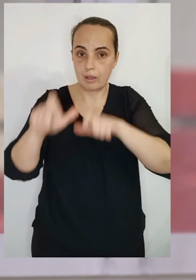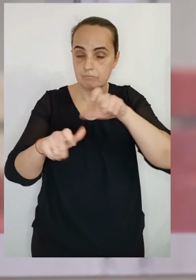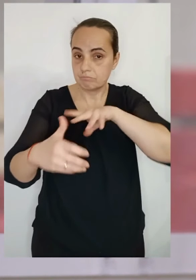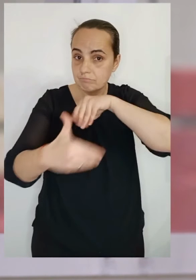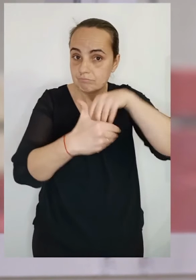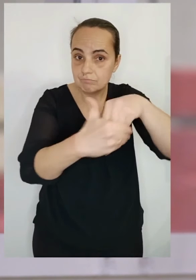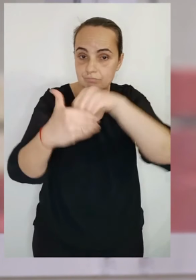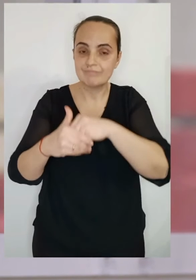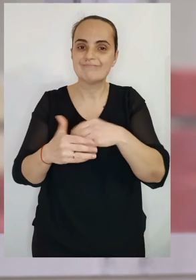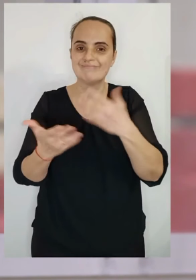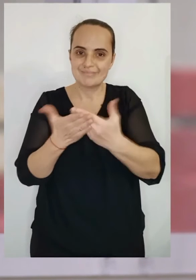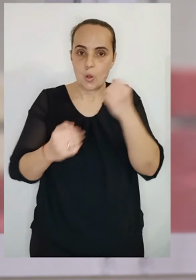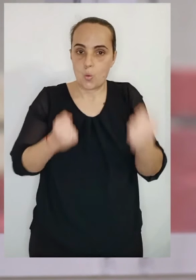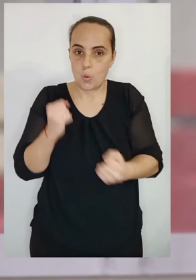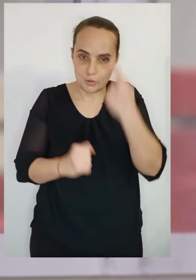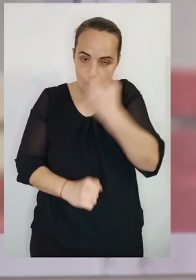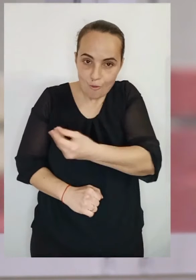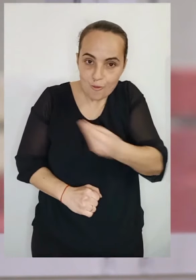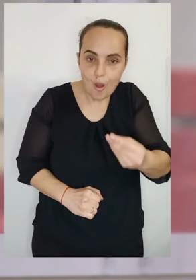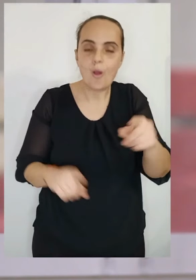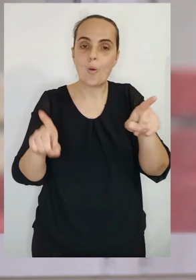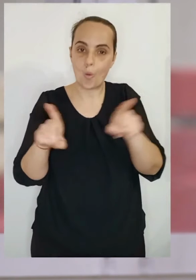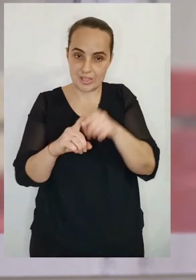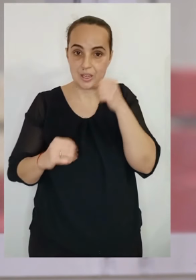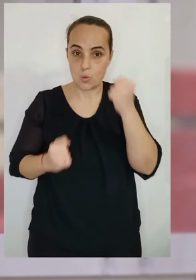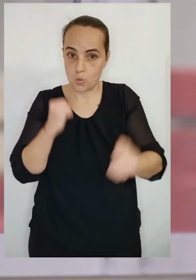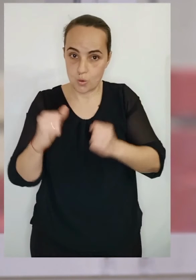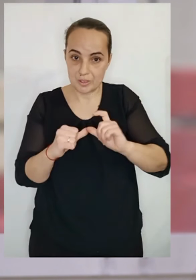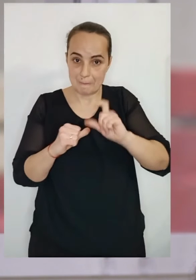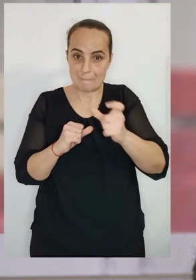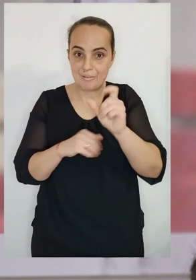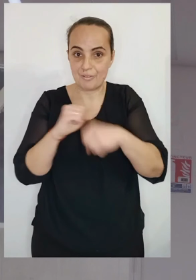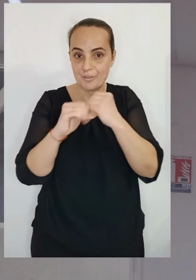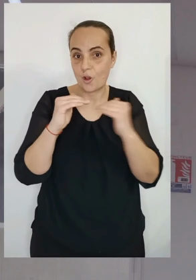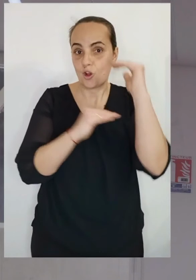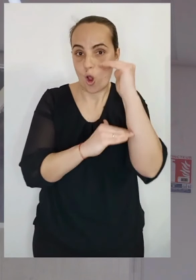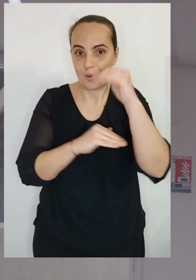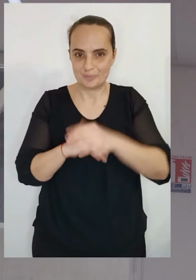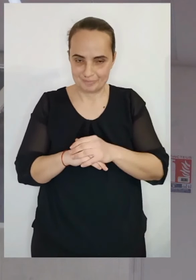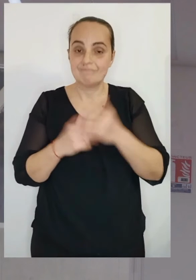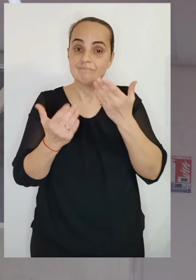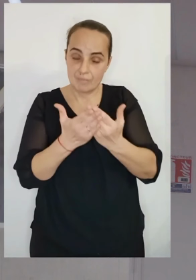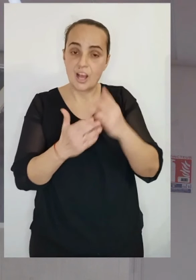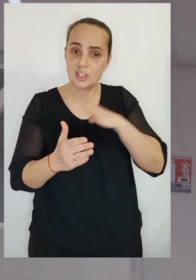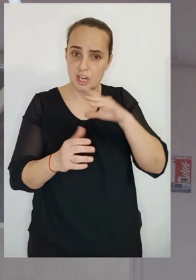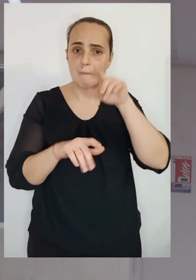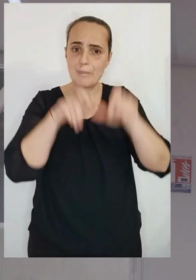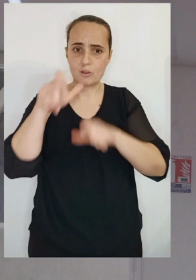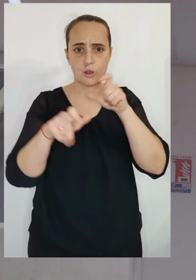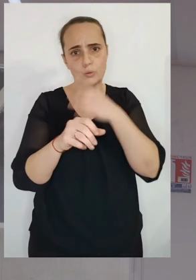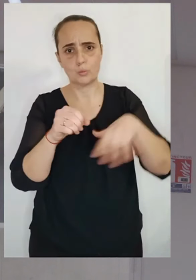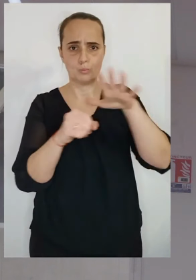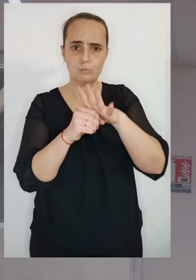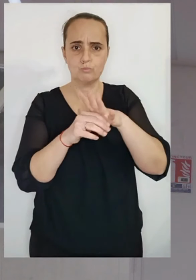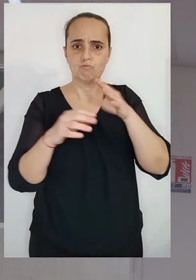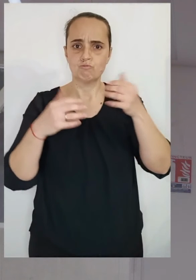Remparts, il y a la course des enfants, et puis après il y a la course, on va dire, des grands, et où là il y a y compris des compétiteurs